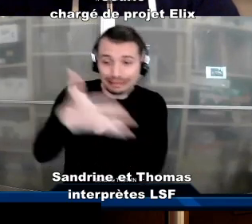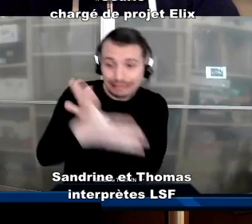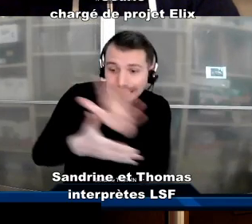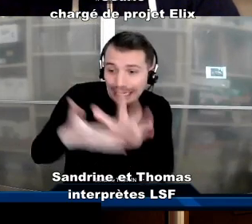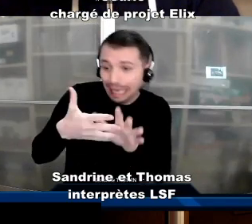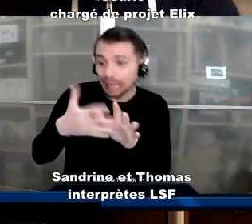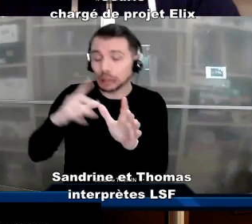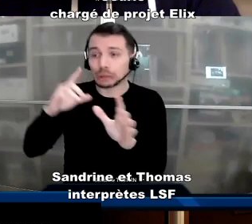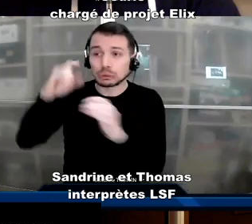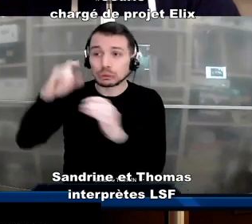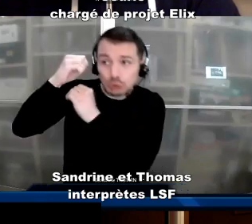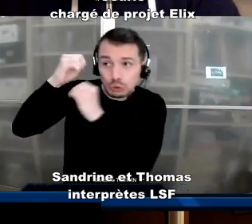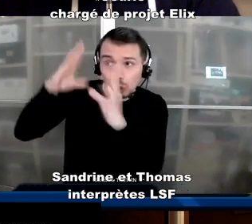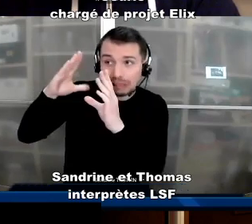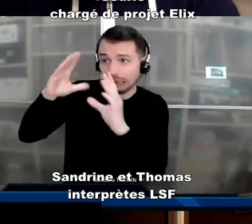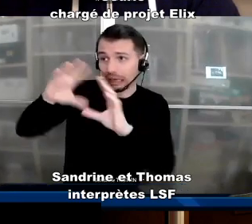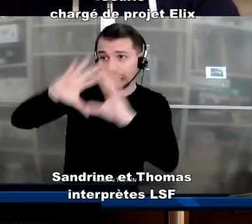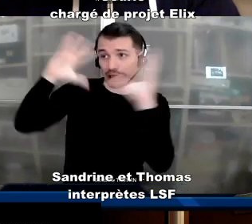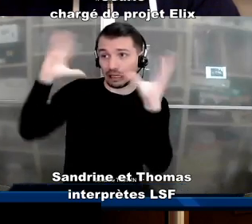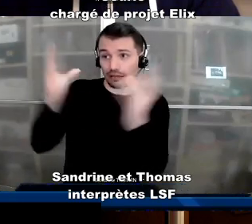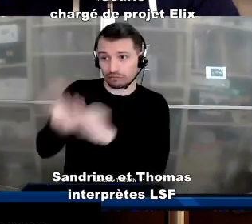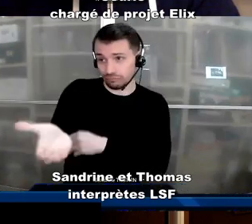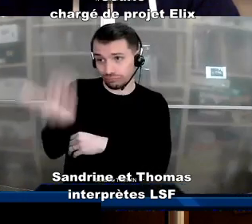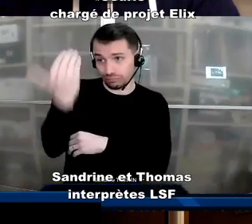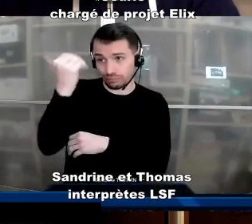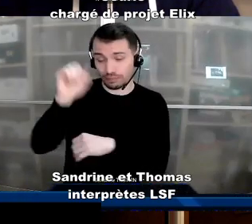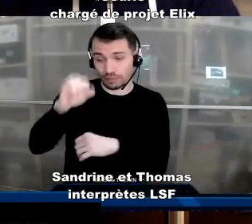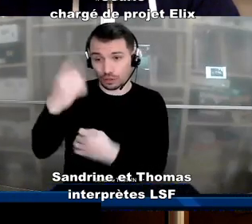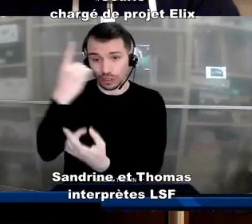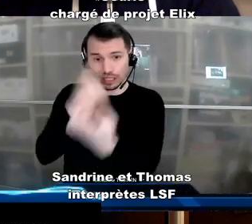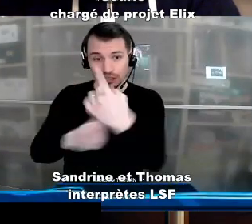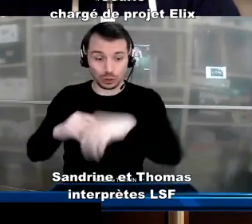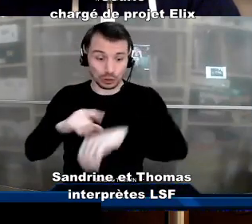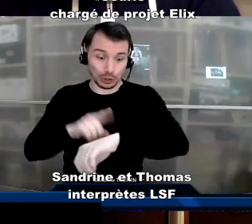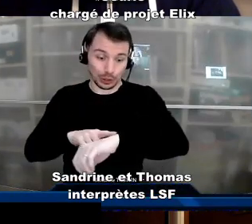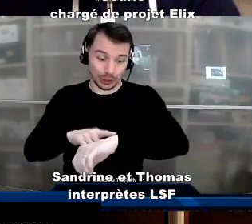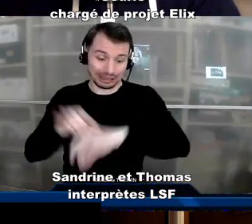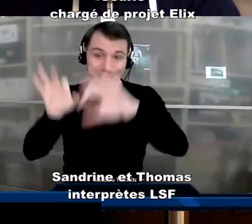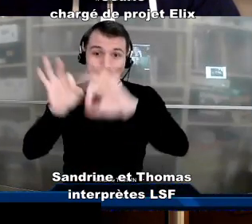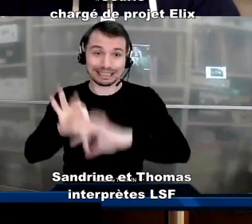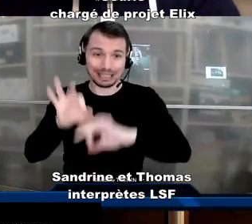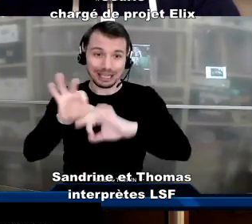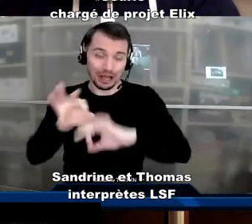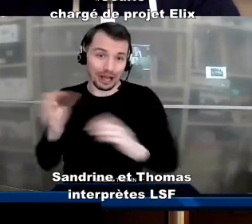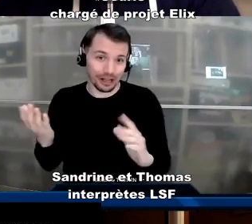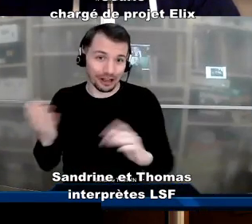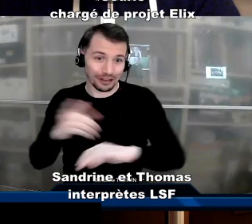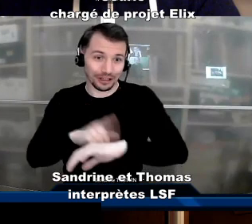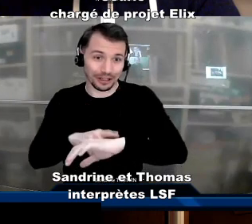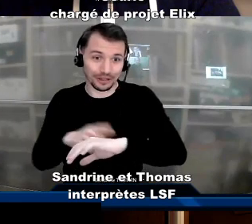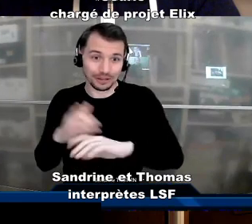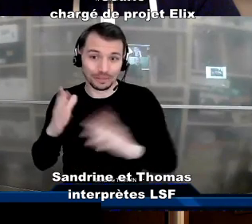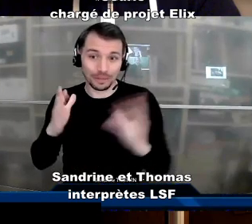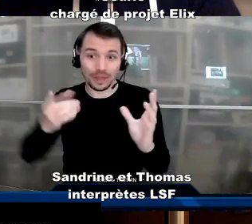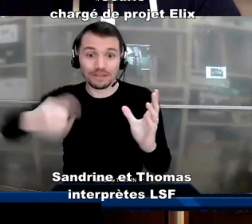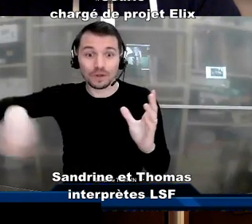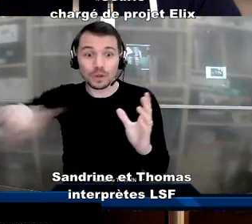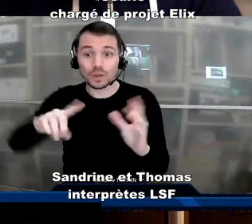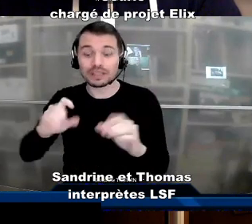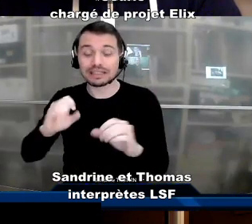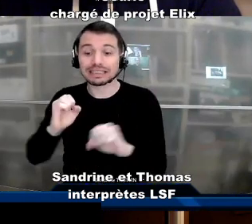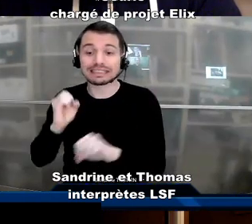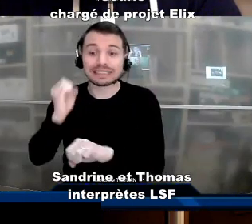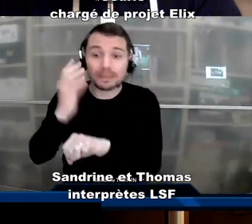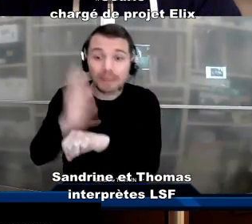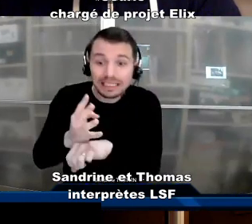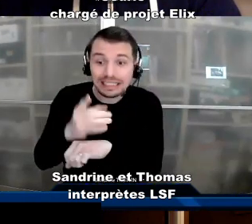en général, n'hésitez pas à y aller parce que bon, il est déjà 22h. Il est déjà 22h. Je ne sais pas, Sébastien, Fanny,